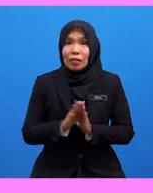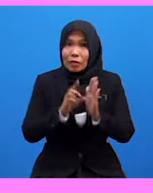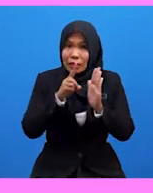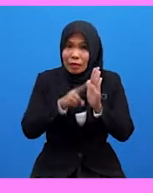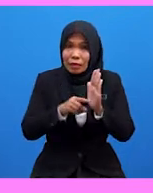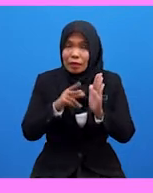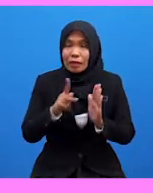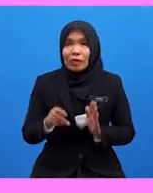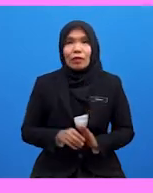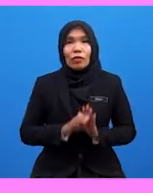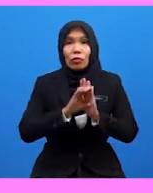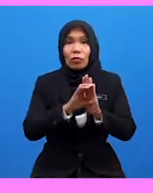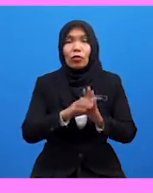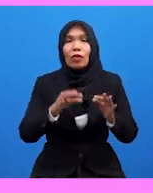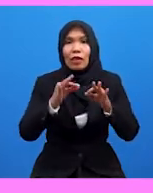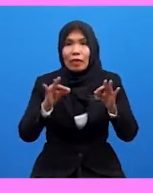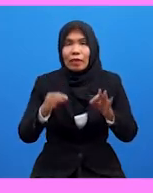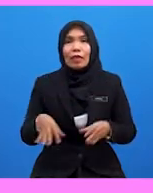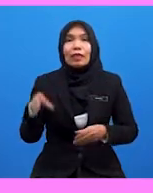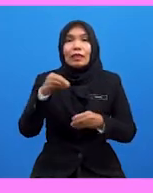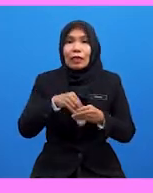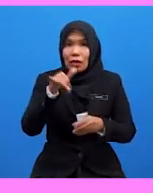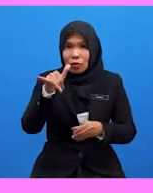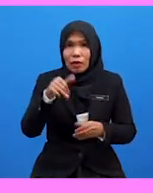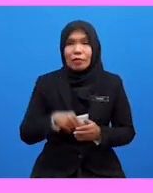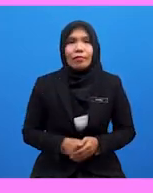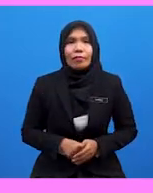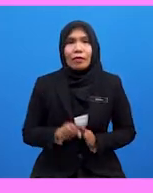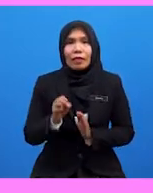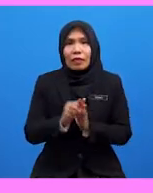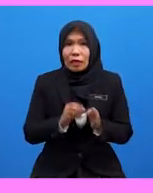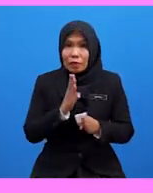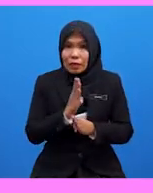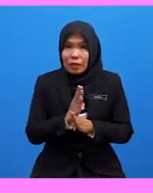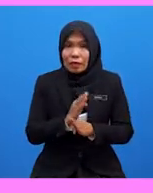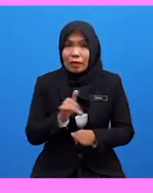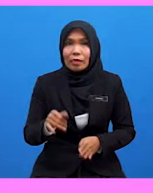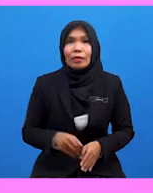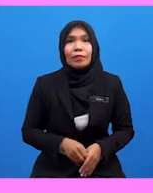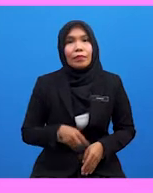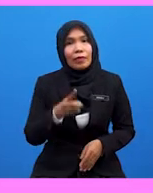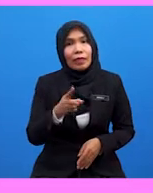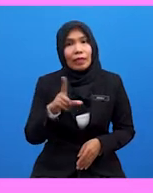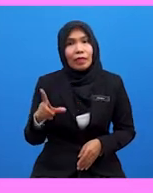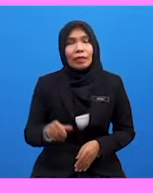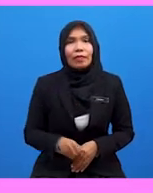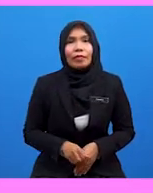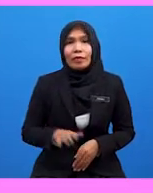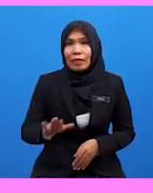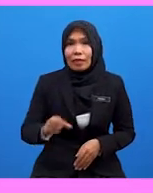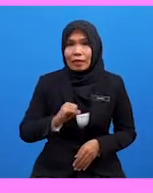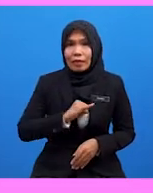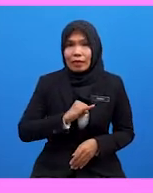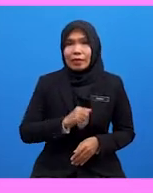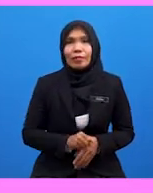contoh ayat dalam Y, iaitu sebenarnya dialah adik saya, dan Z, lajunya abang